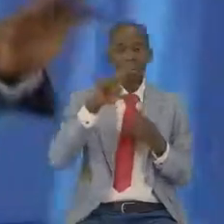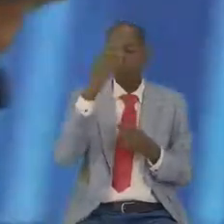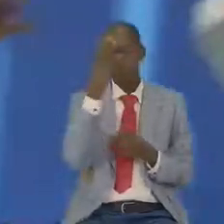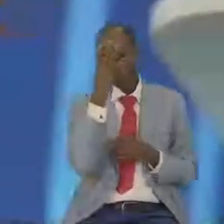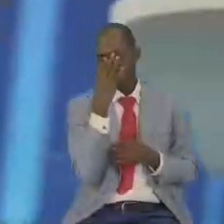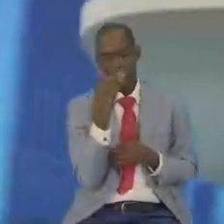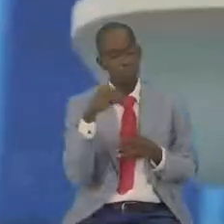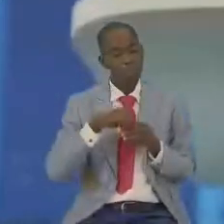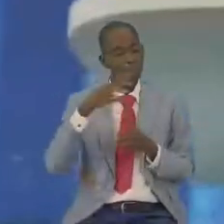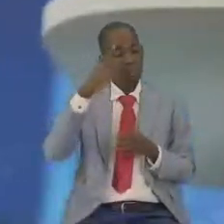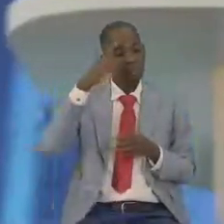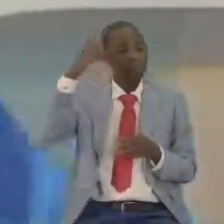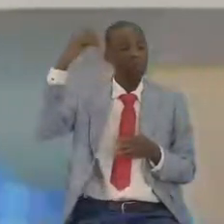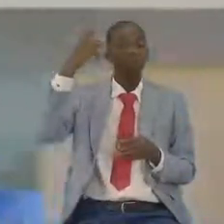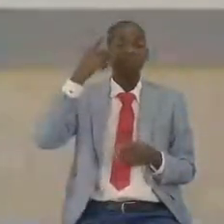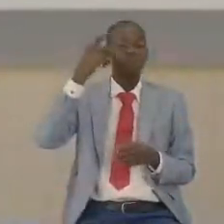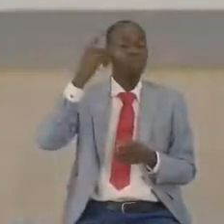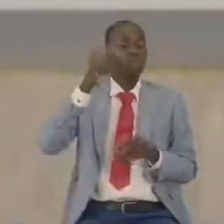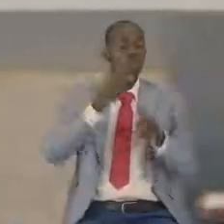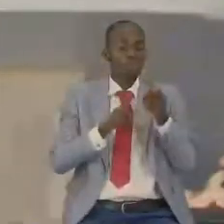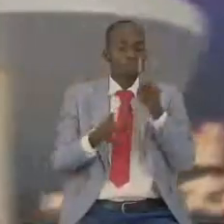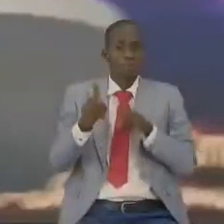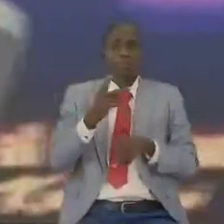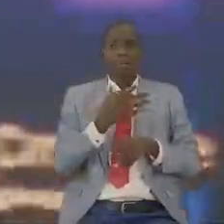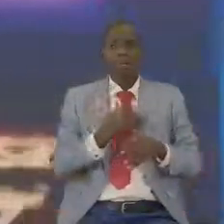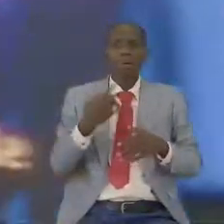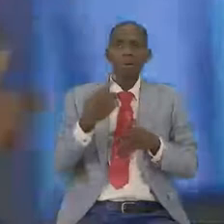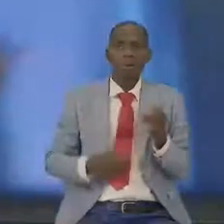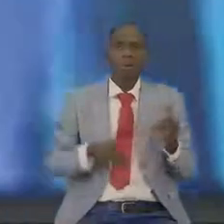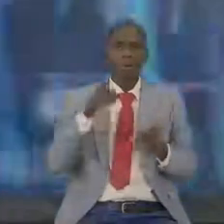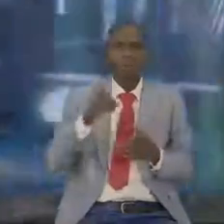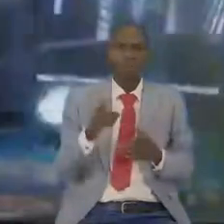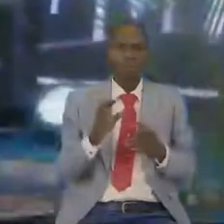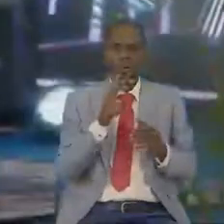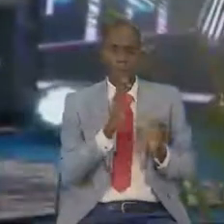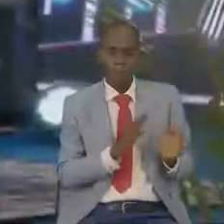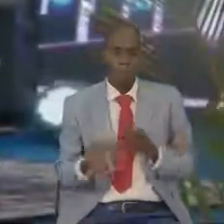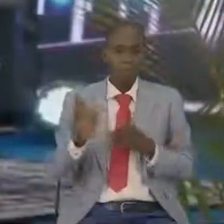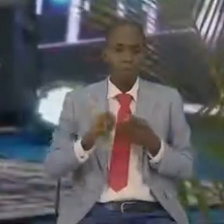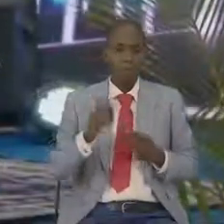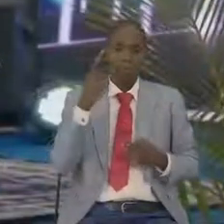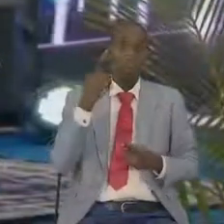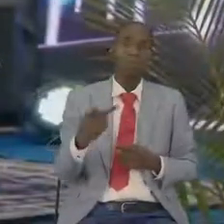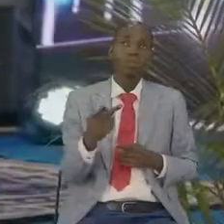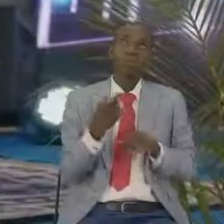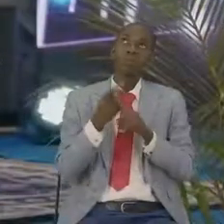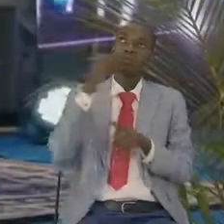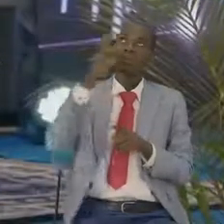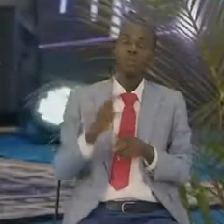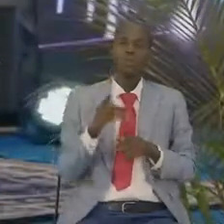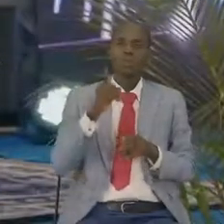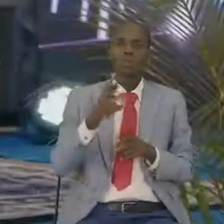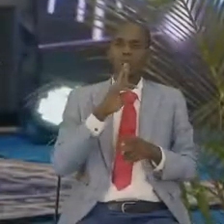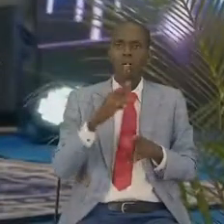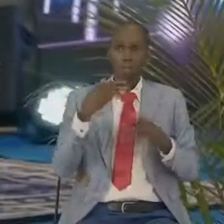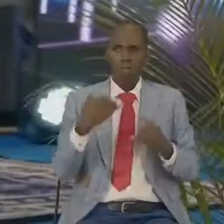rêves, tu les vois. Et ce que tu imaginais que tu vas voir, il commence à se battre contre toi. Il